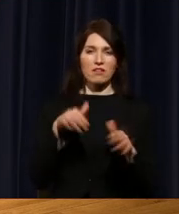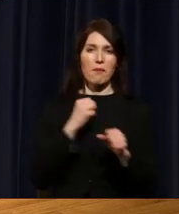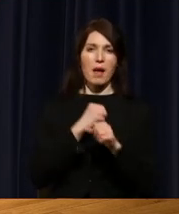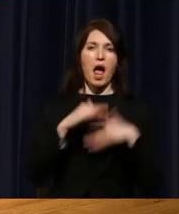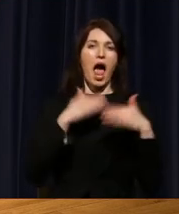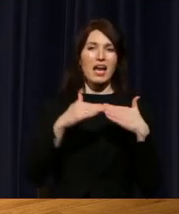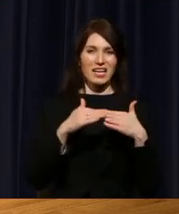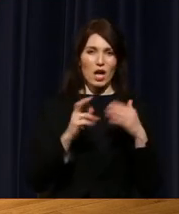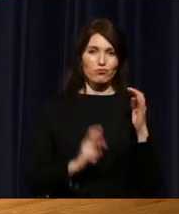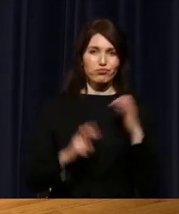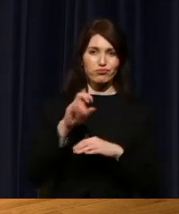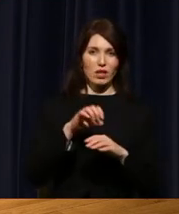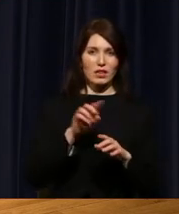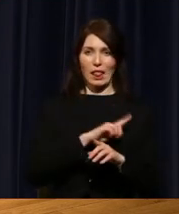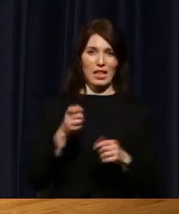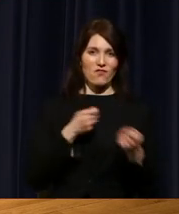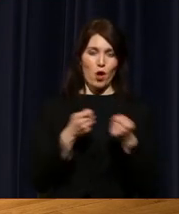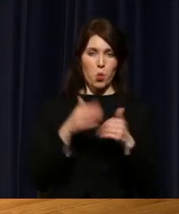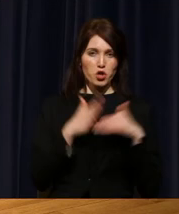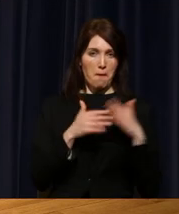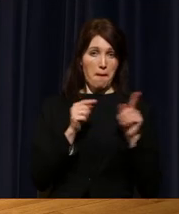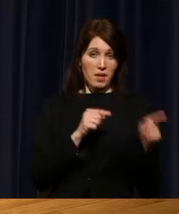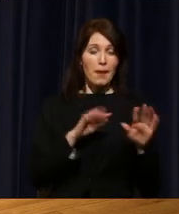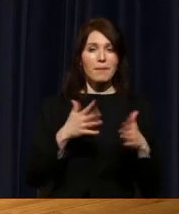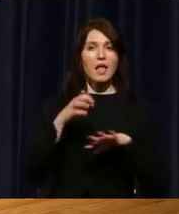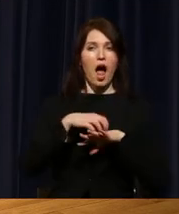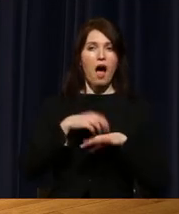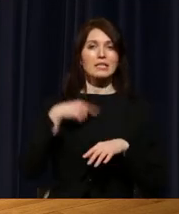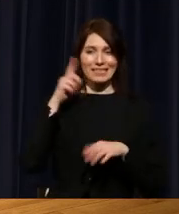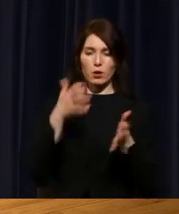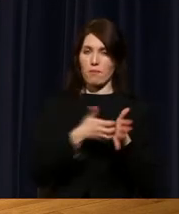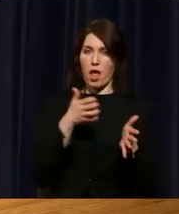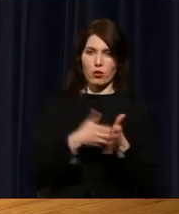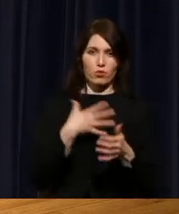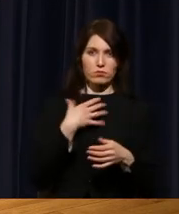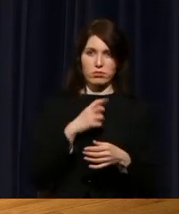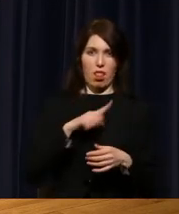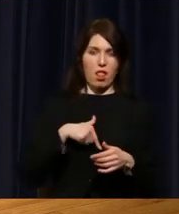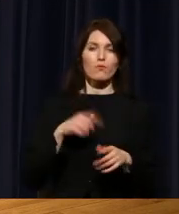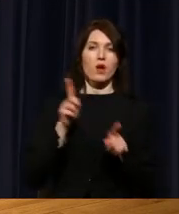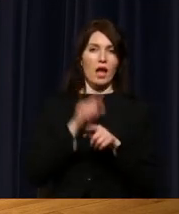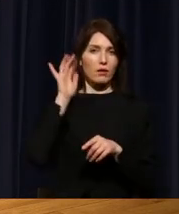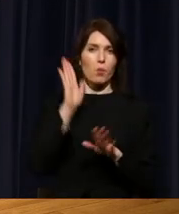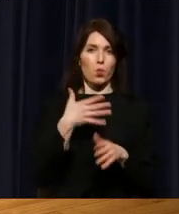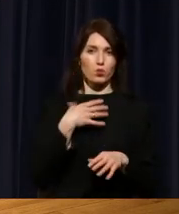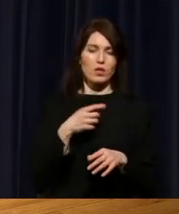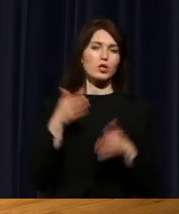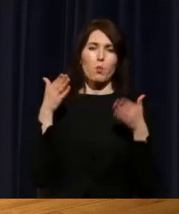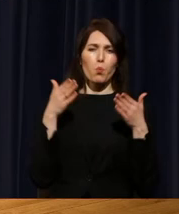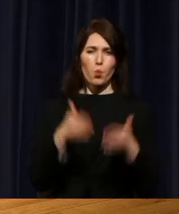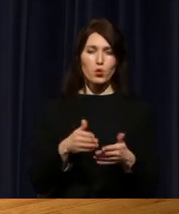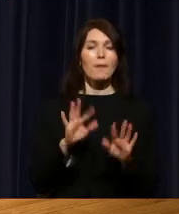klausījos, nu labi, es jokoju mazlietiņu, bet nu fakts kā tāds, vai ne? Ārsti es zinu, ka trūkst un trūks visticamāk, tas ir tāds mūžīgi pieprasīts,